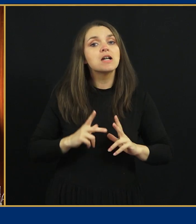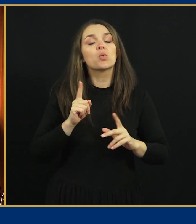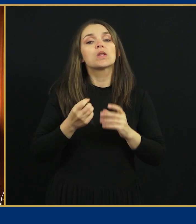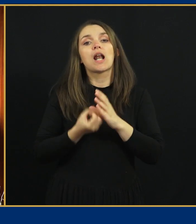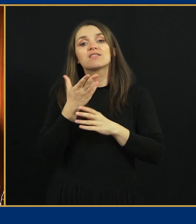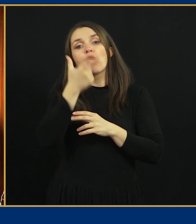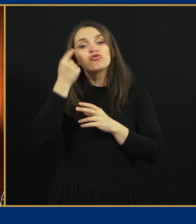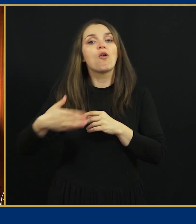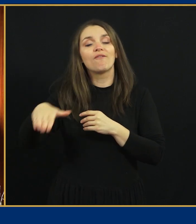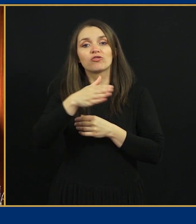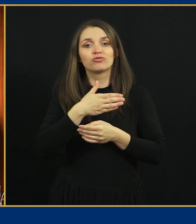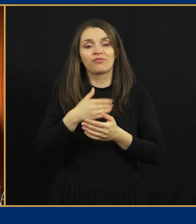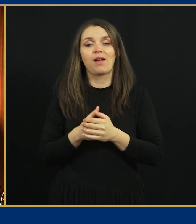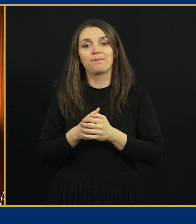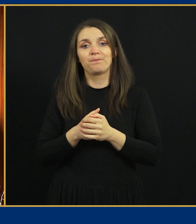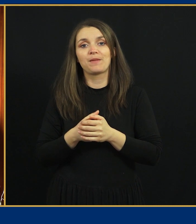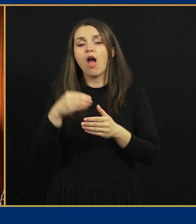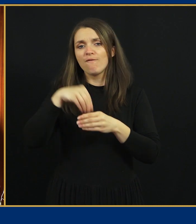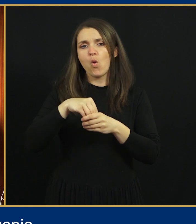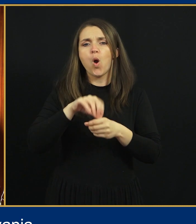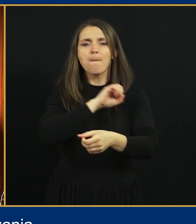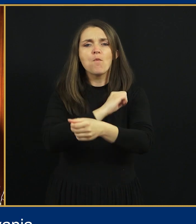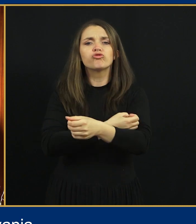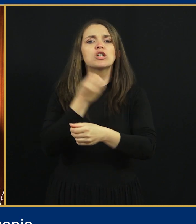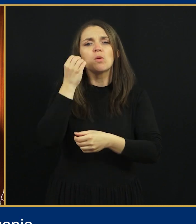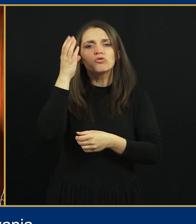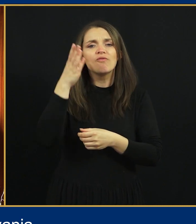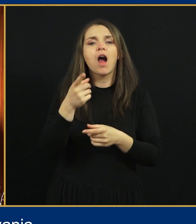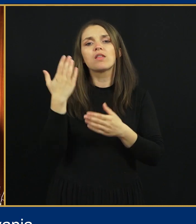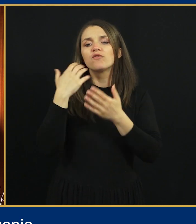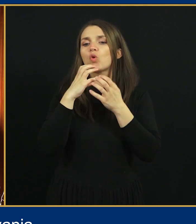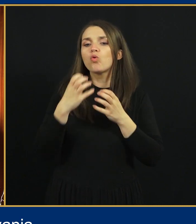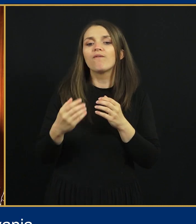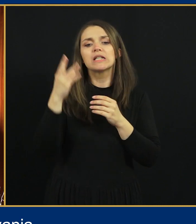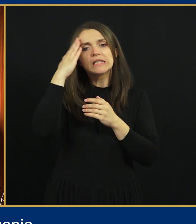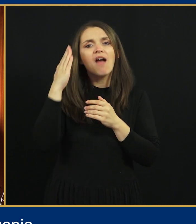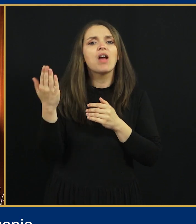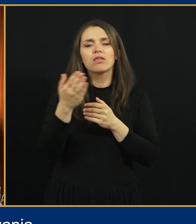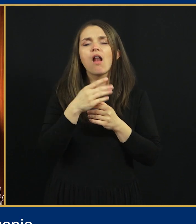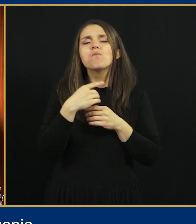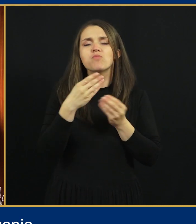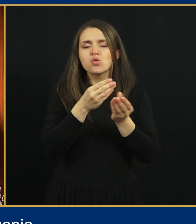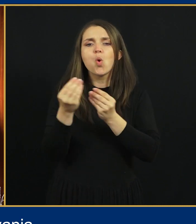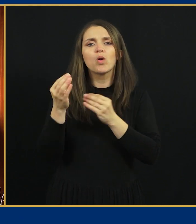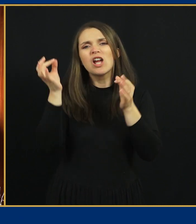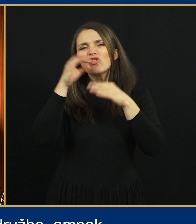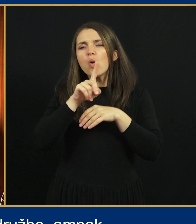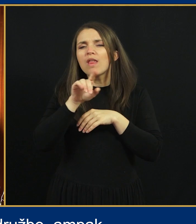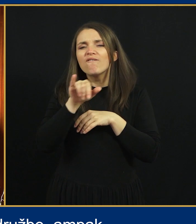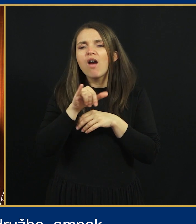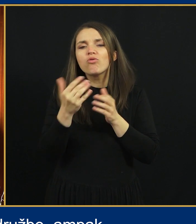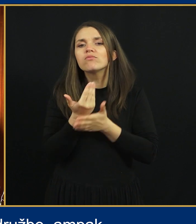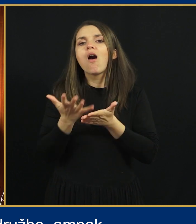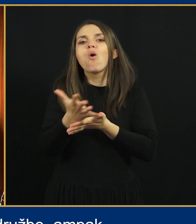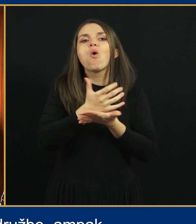in razvoju človeštva. Vloge in moči izobraževanja so se v zgodovini zavedali mnogi. Žal ne